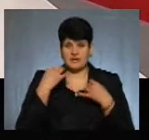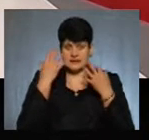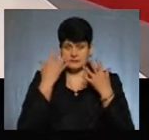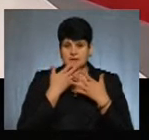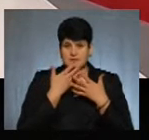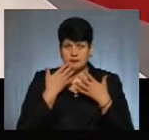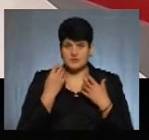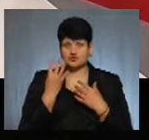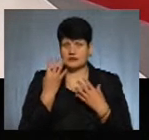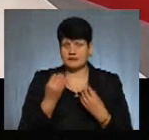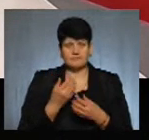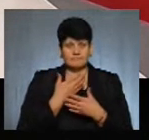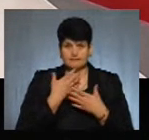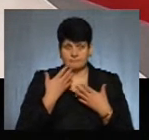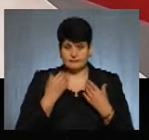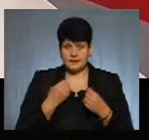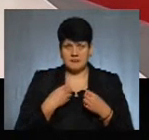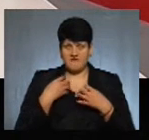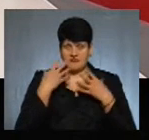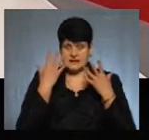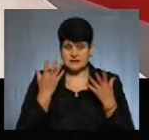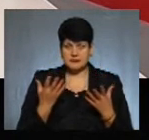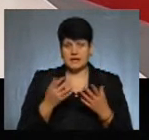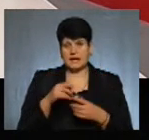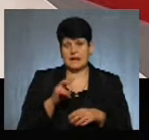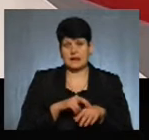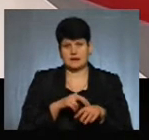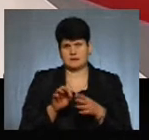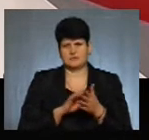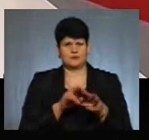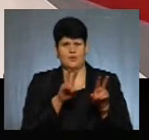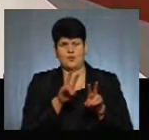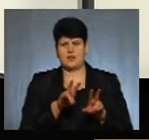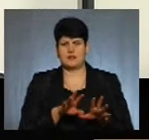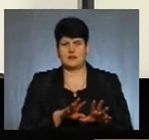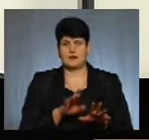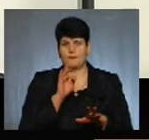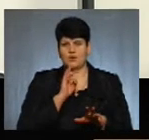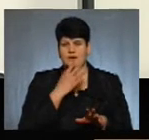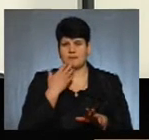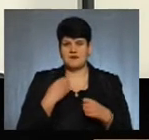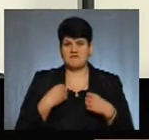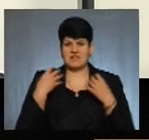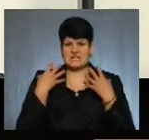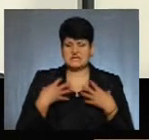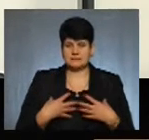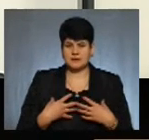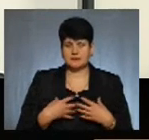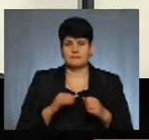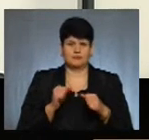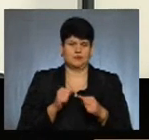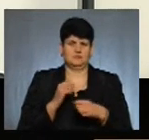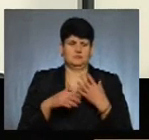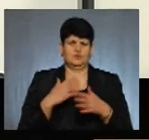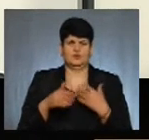це перших 4 дні немає висипки. Відповідно, якщо лікар зразу ж оглядає, поки нема висипки,